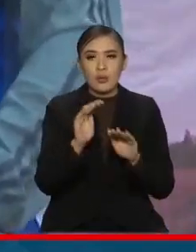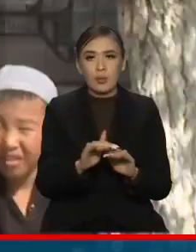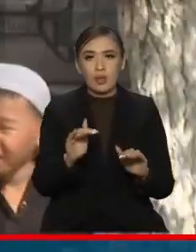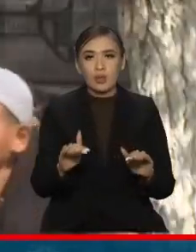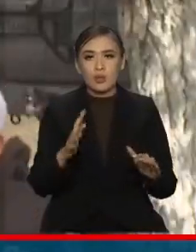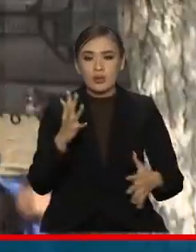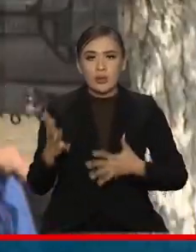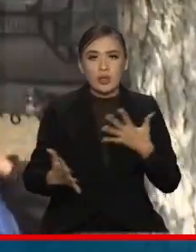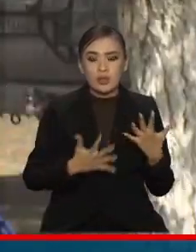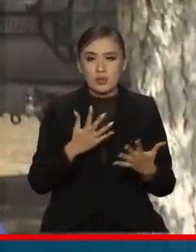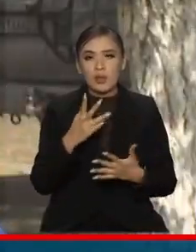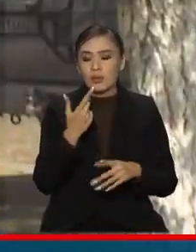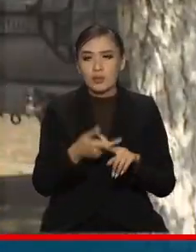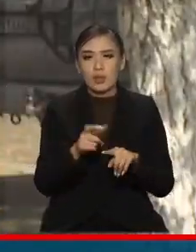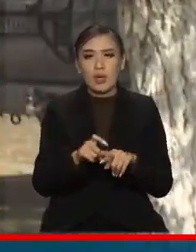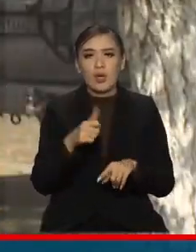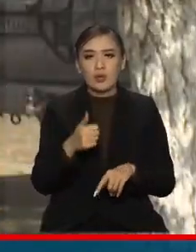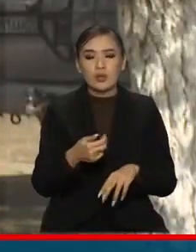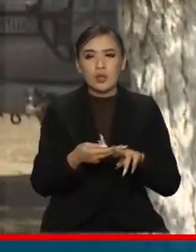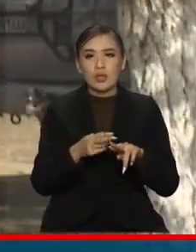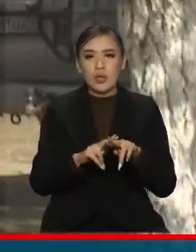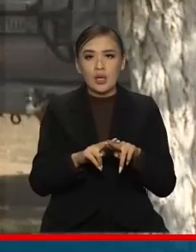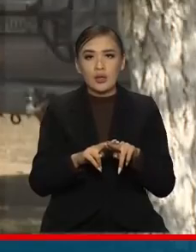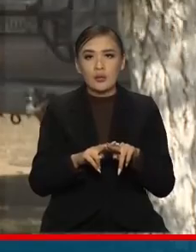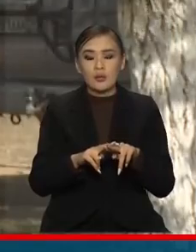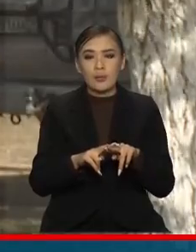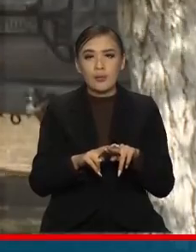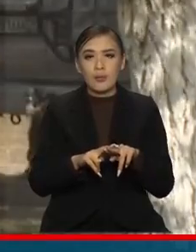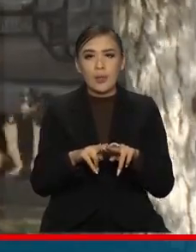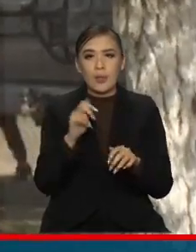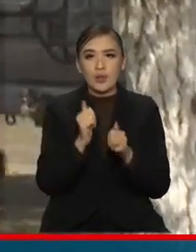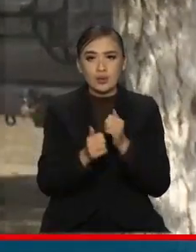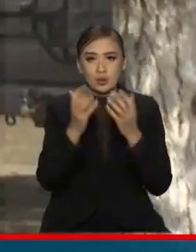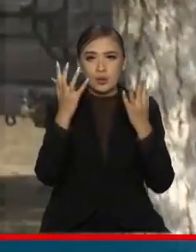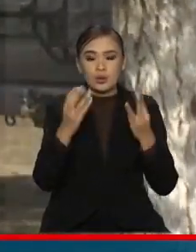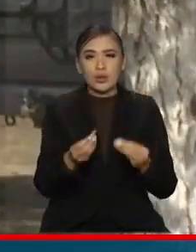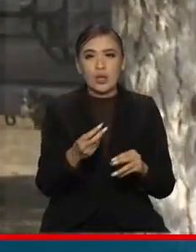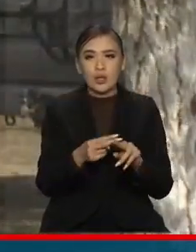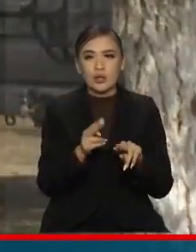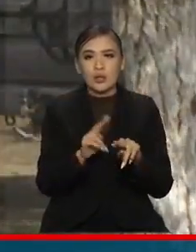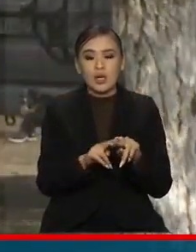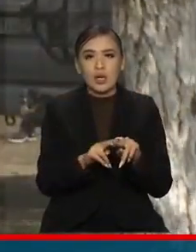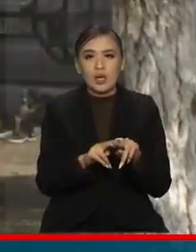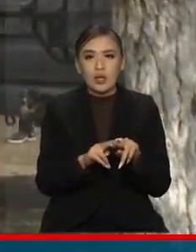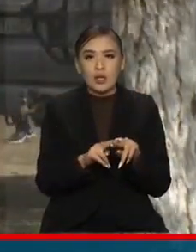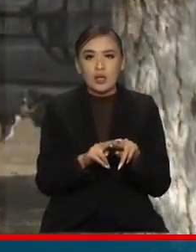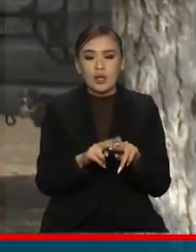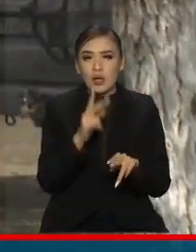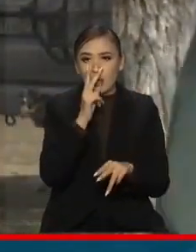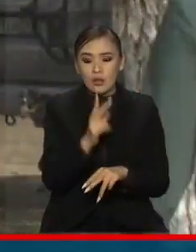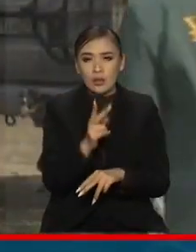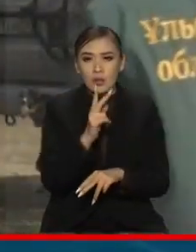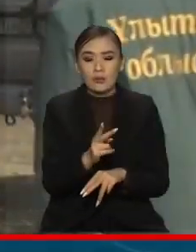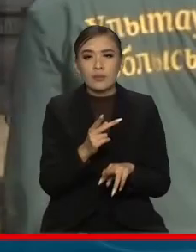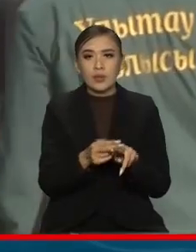өте жақсы, тамаша. Сол аттарын сылап, сипап, күнделікті тұяғына, басына, көзіне дейін қарап,